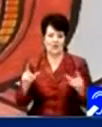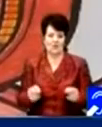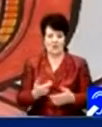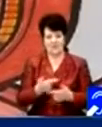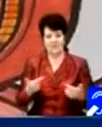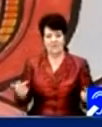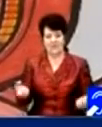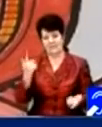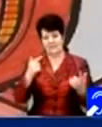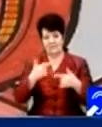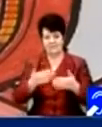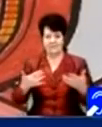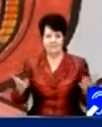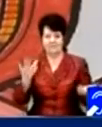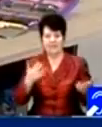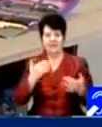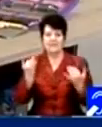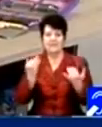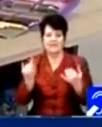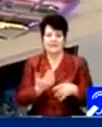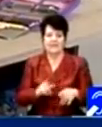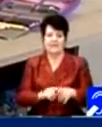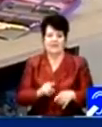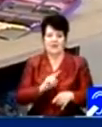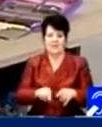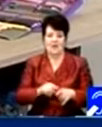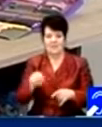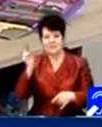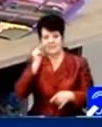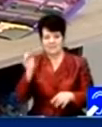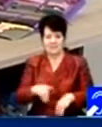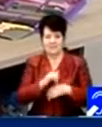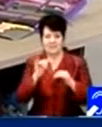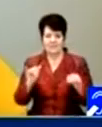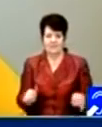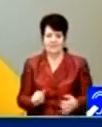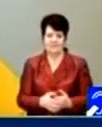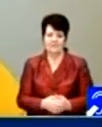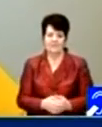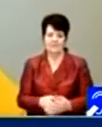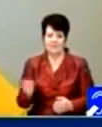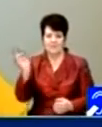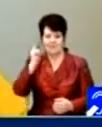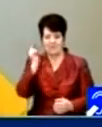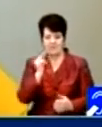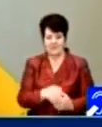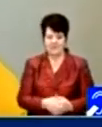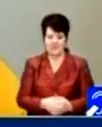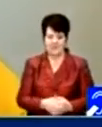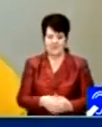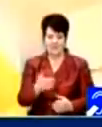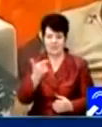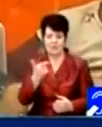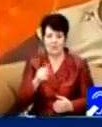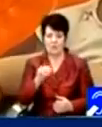metode interactive și distractive, astfel încât să învețe mai repede și să-și dezvolte creativitatea. Am învățat good